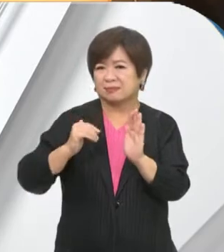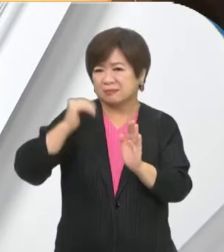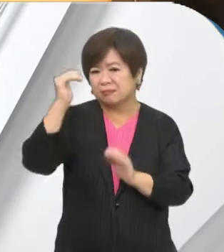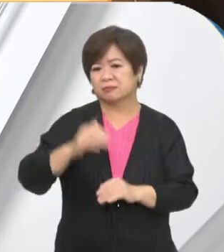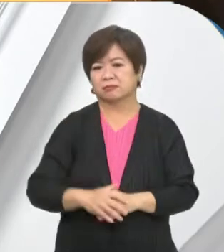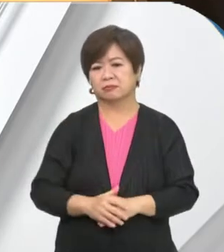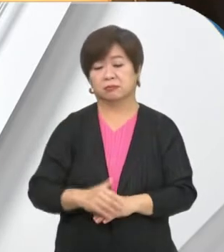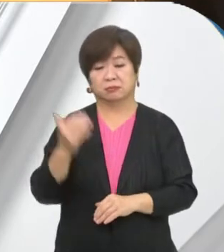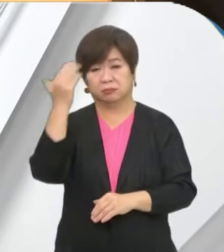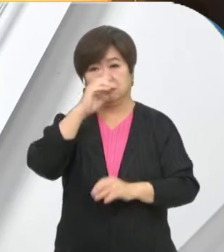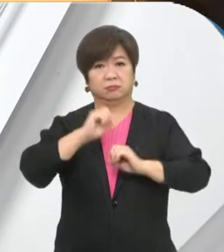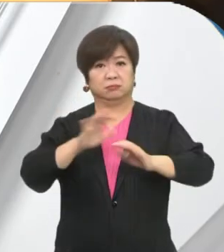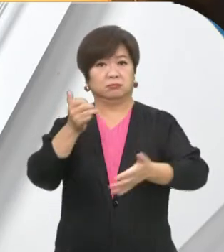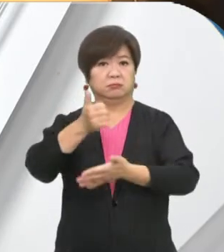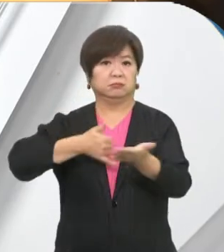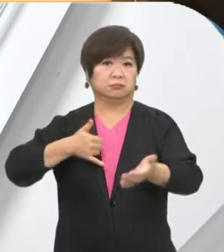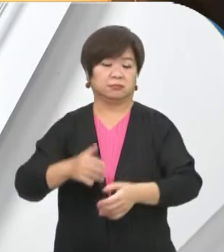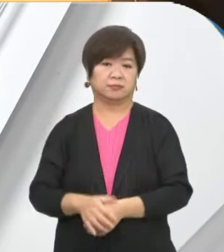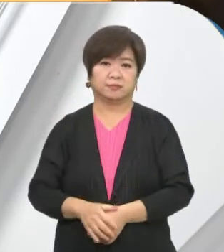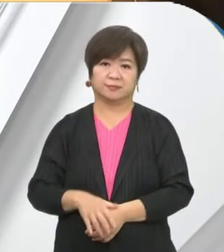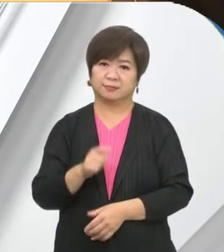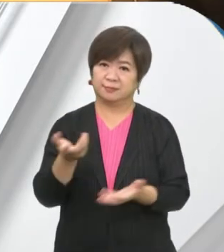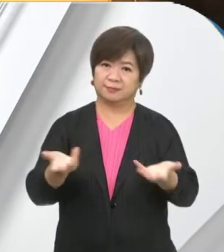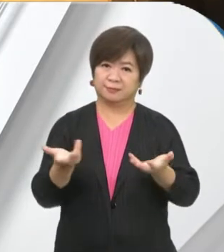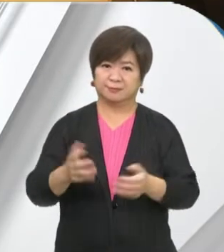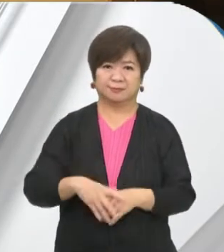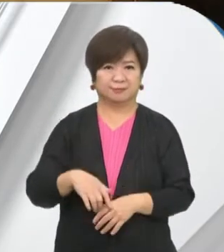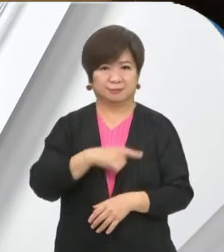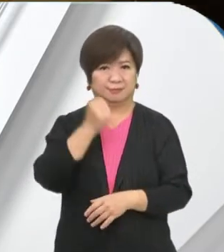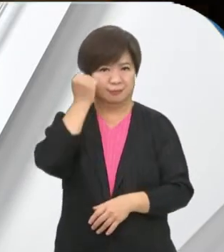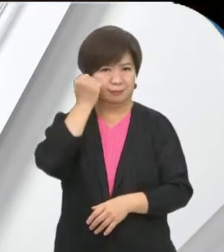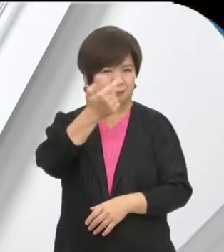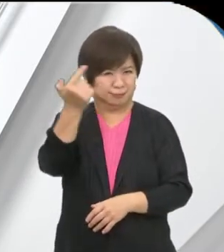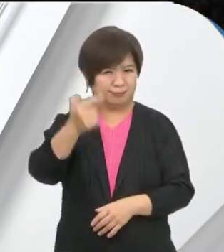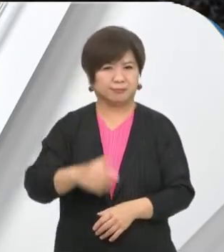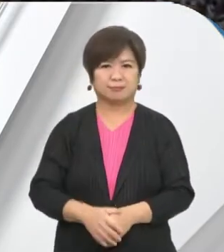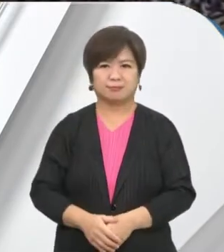就宣布？所以这些事情其实我们都印象很深刻。